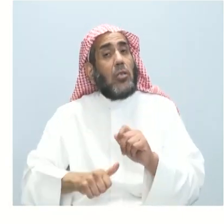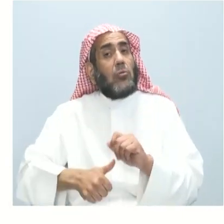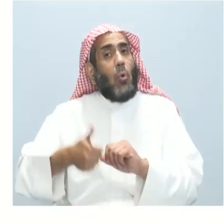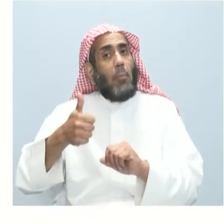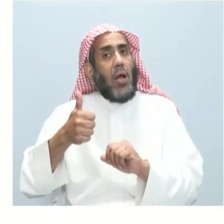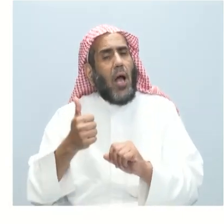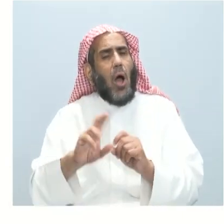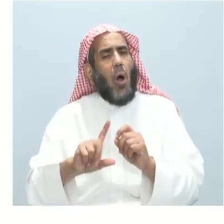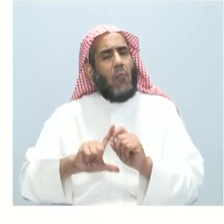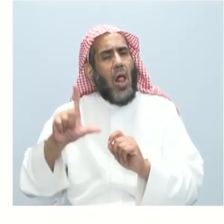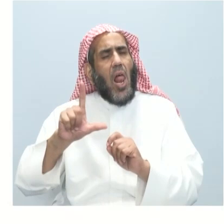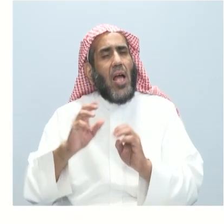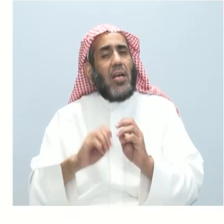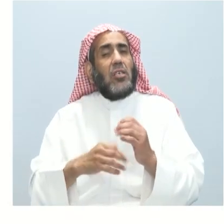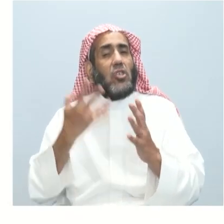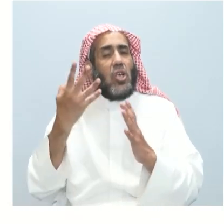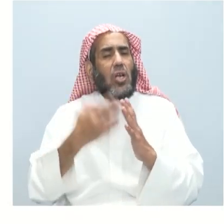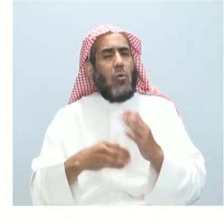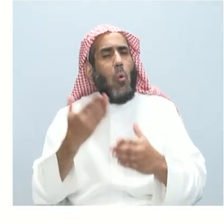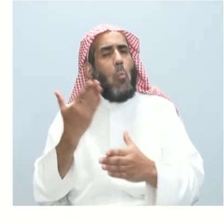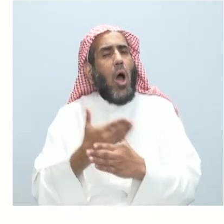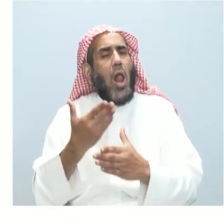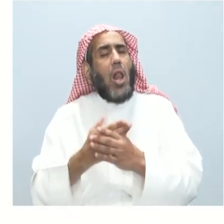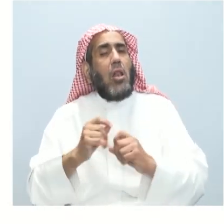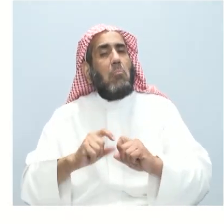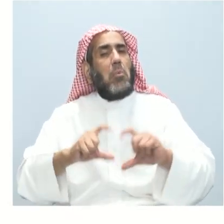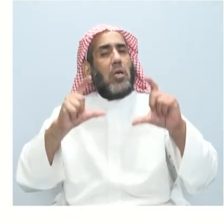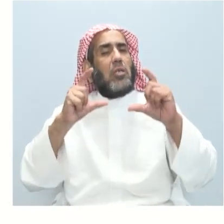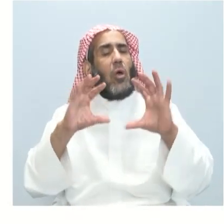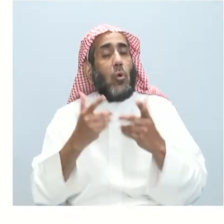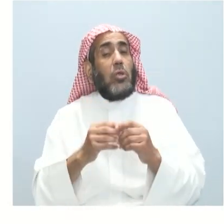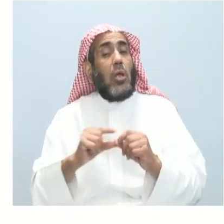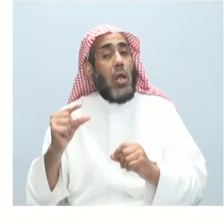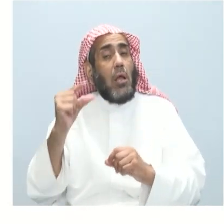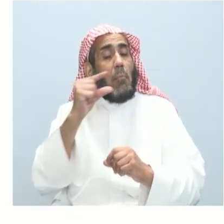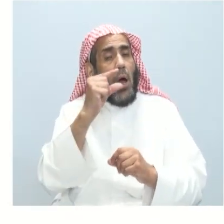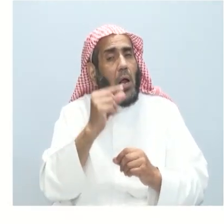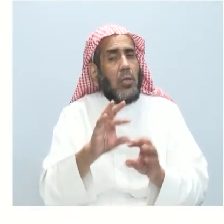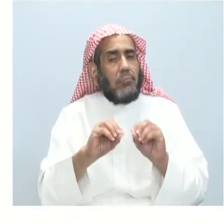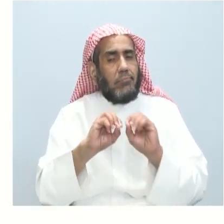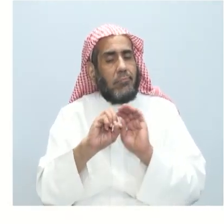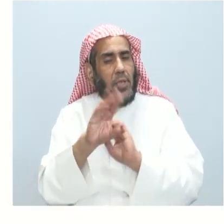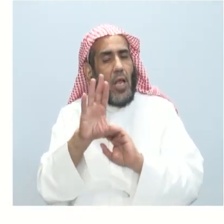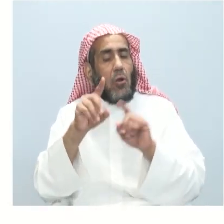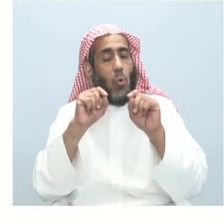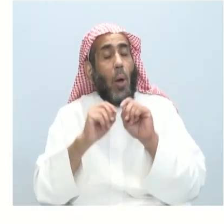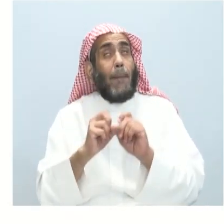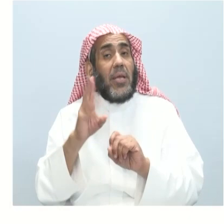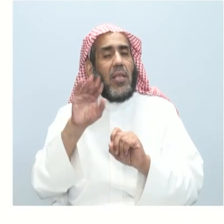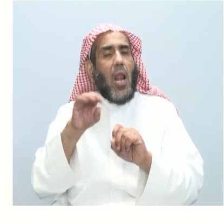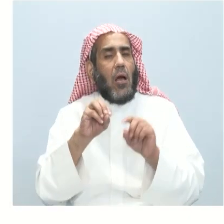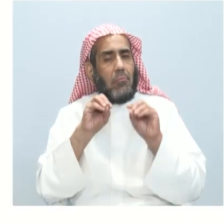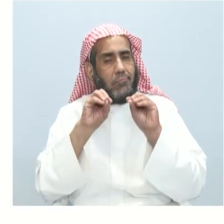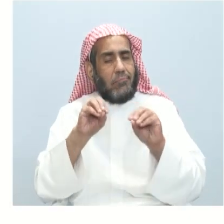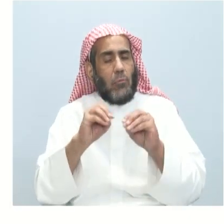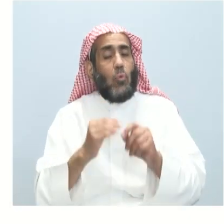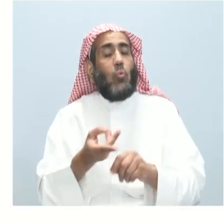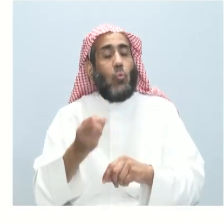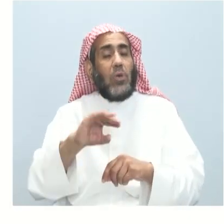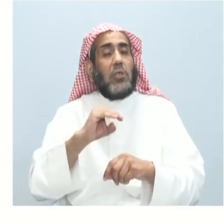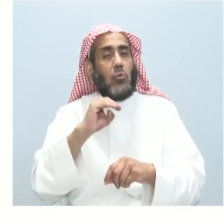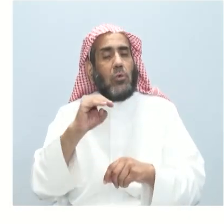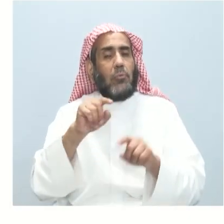شرعا و معللا ومدل لما تقول عندنا عبارات سنعرضها باذن الله تعالى ونجيب